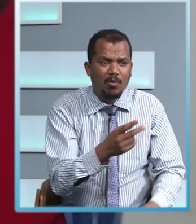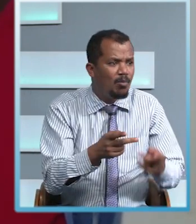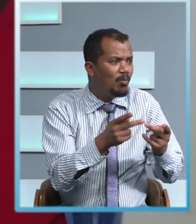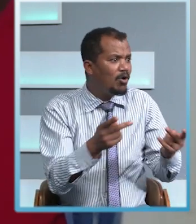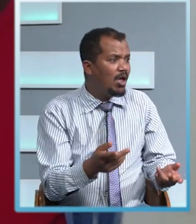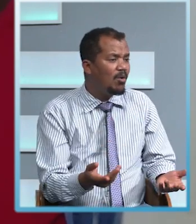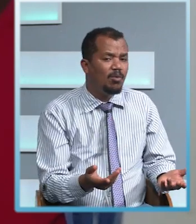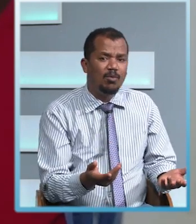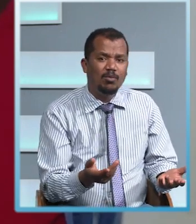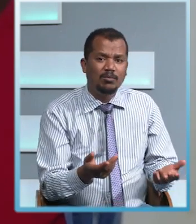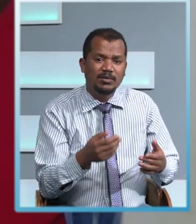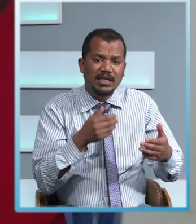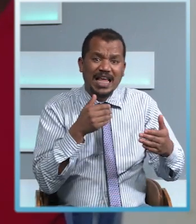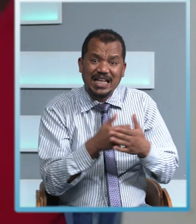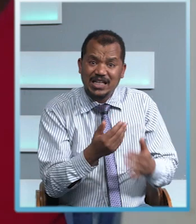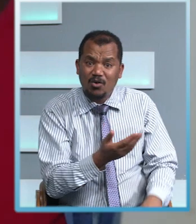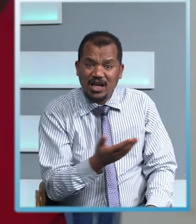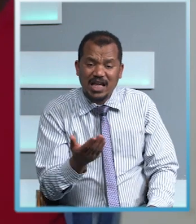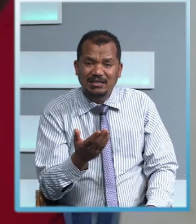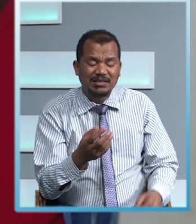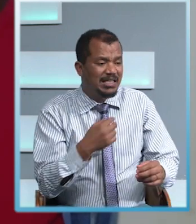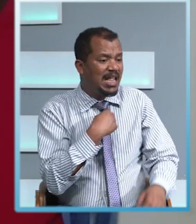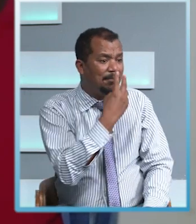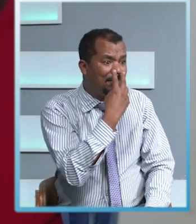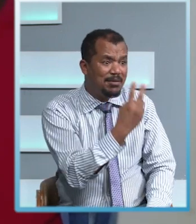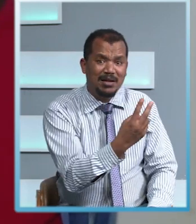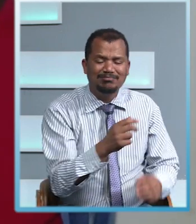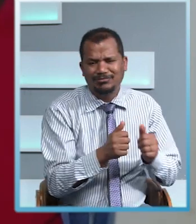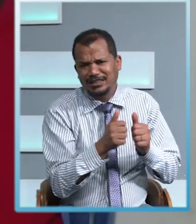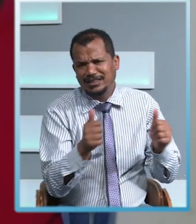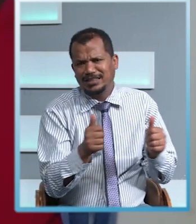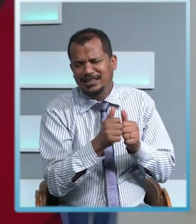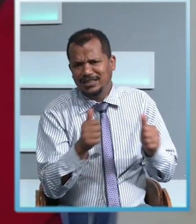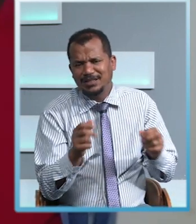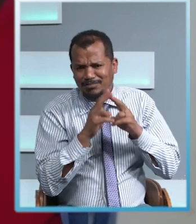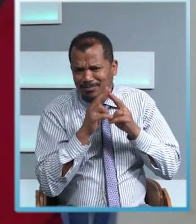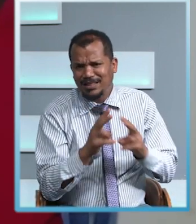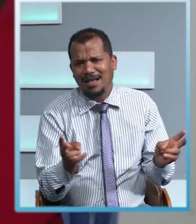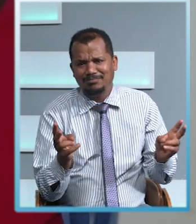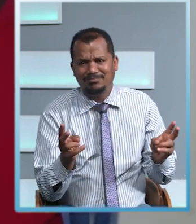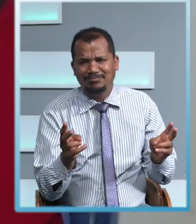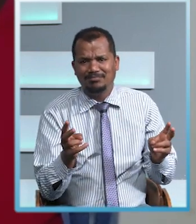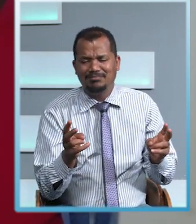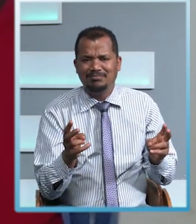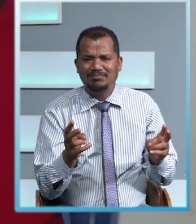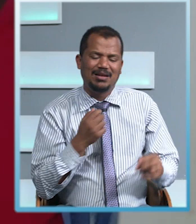እዚህ ቦታ ሆነን የደረሰውን ነገር ስንመለከት እጅግ በጣም